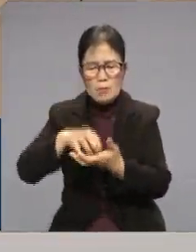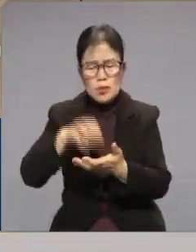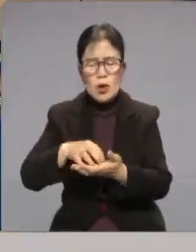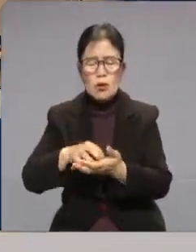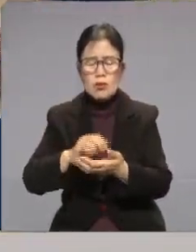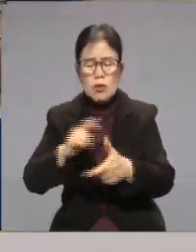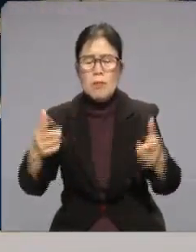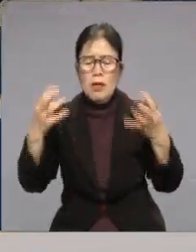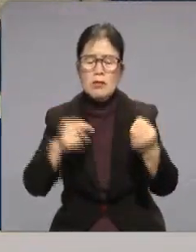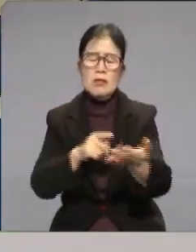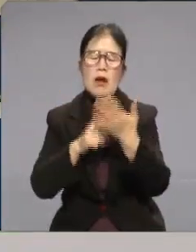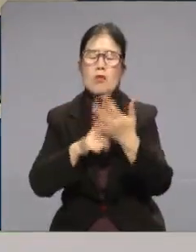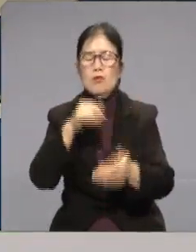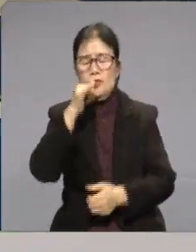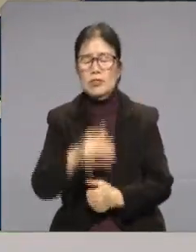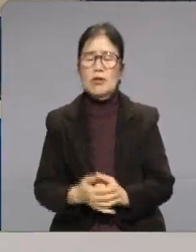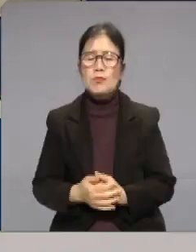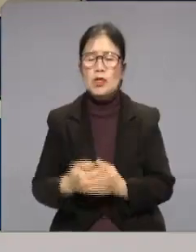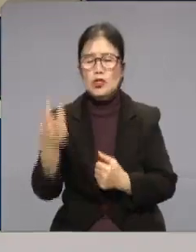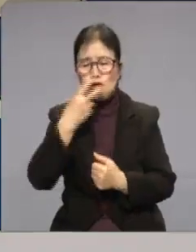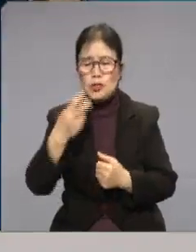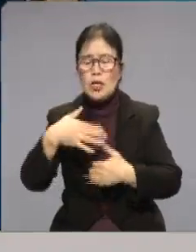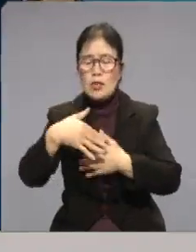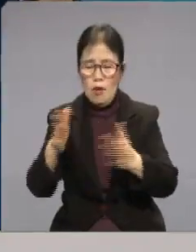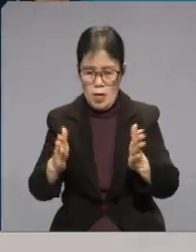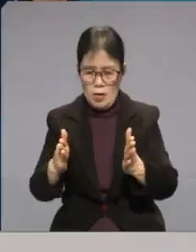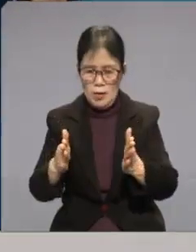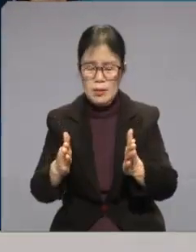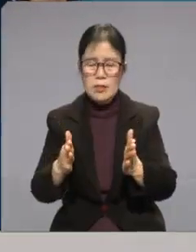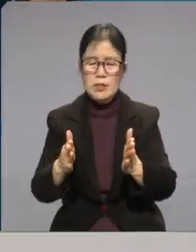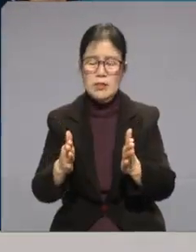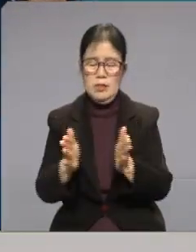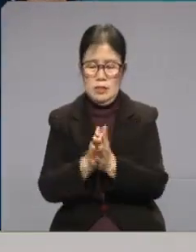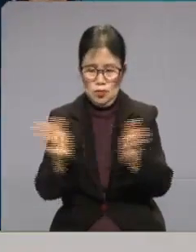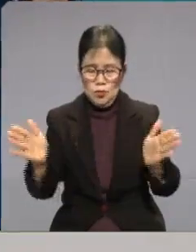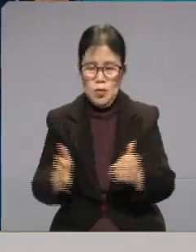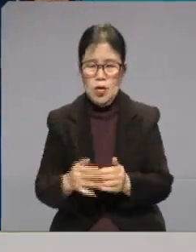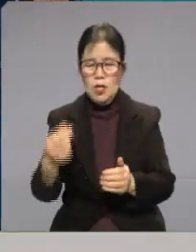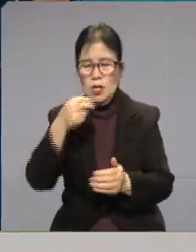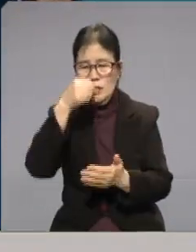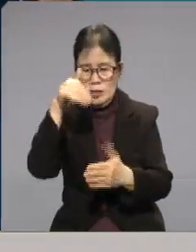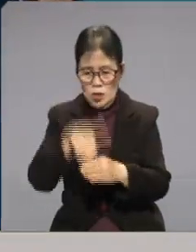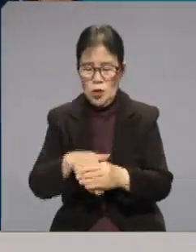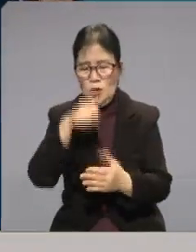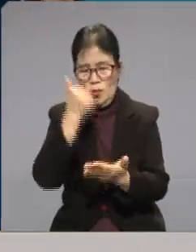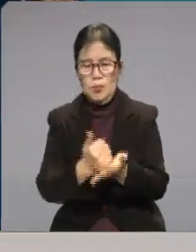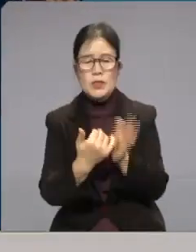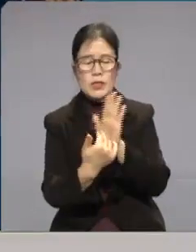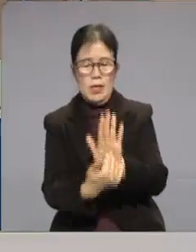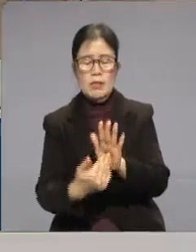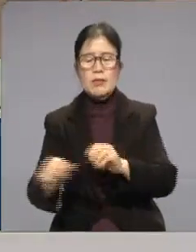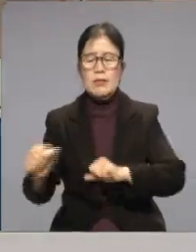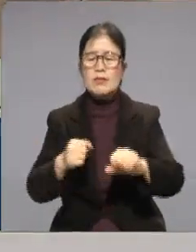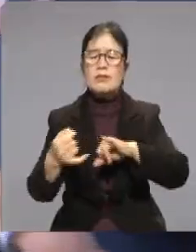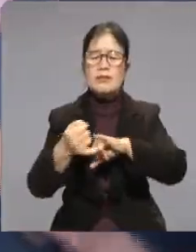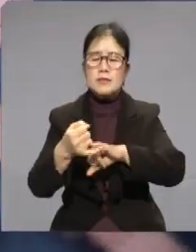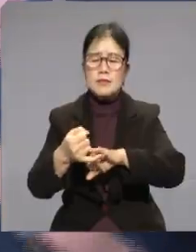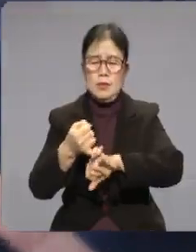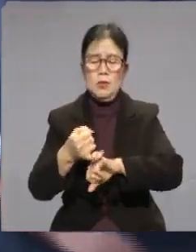있는데요. 경찰이 수사 상황실을 출범하며 본격적인 선거 범죄 대응에 나섰습니다. 이상호 기자입니다.